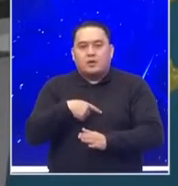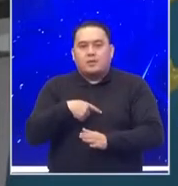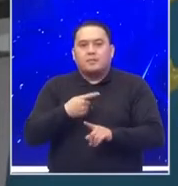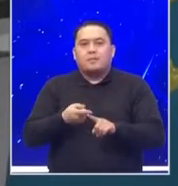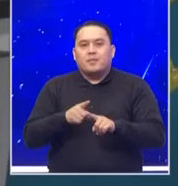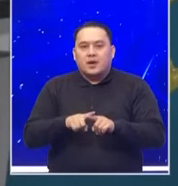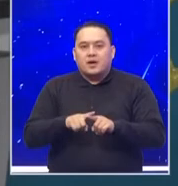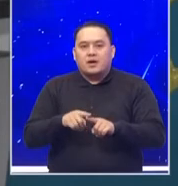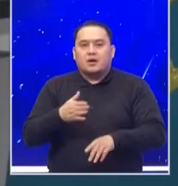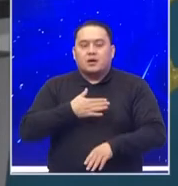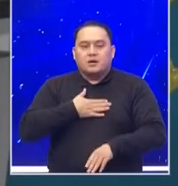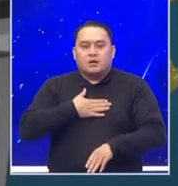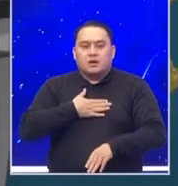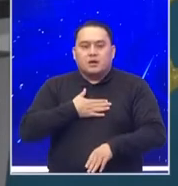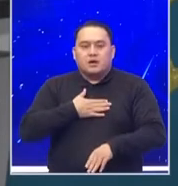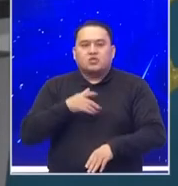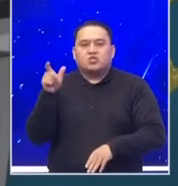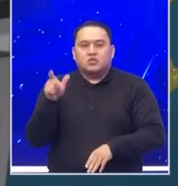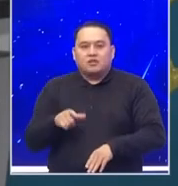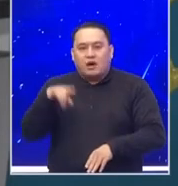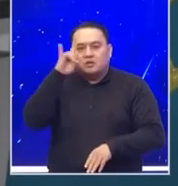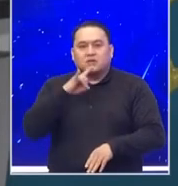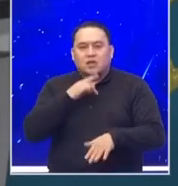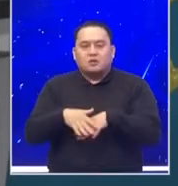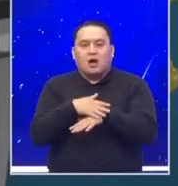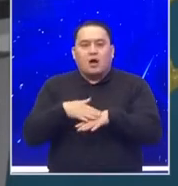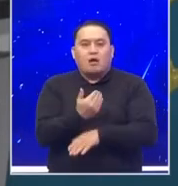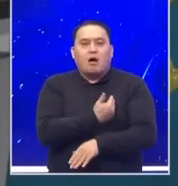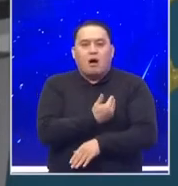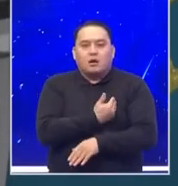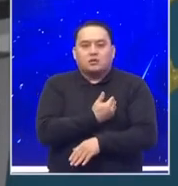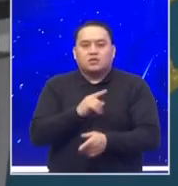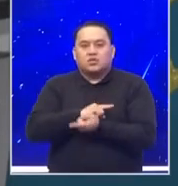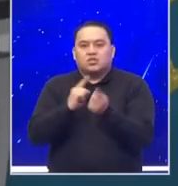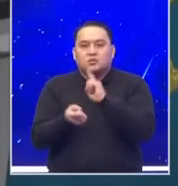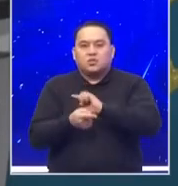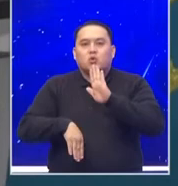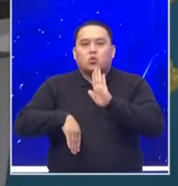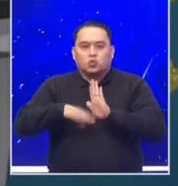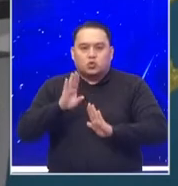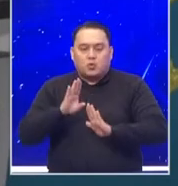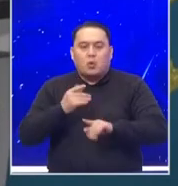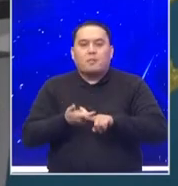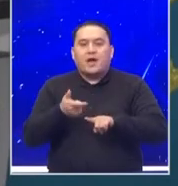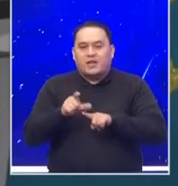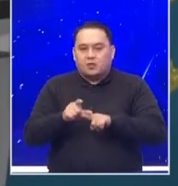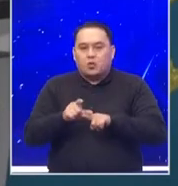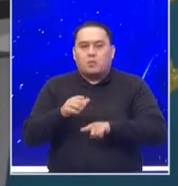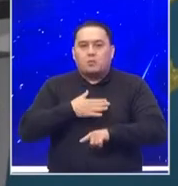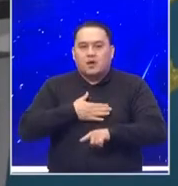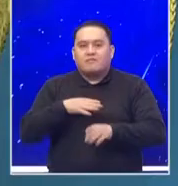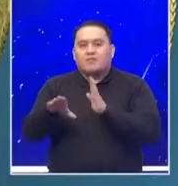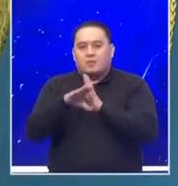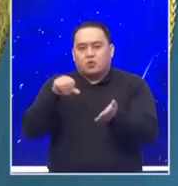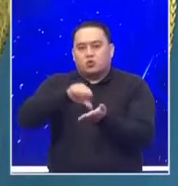мы как граждане казахстана мы хотим изменить жизнь к лучшему поэтому мы идём на